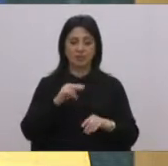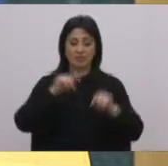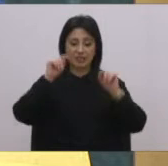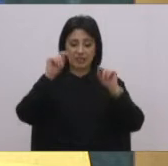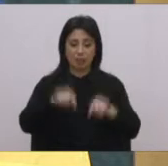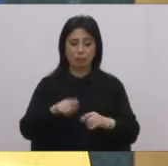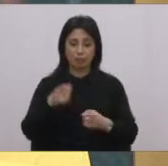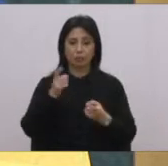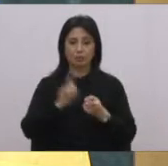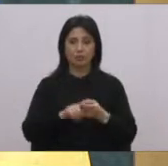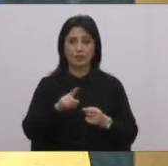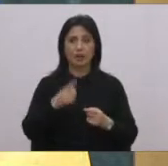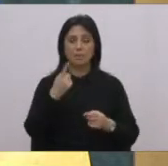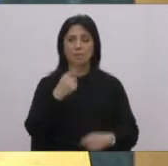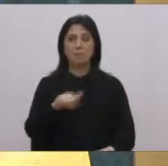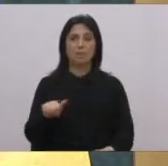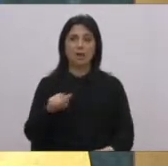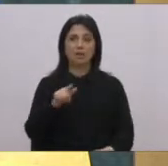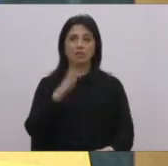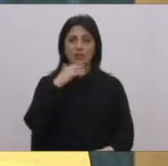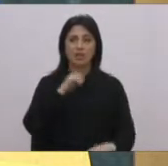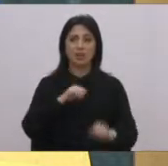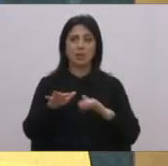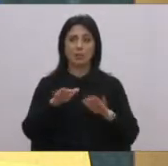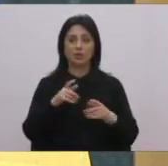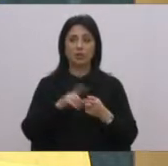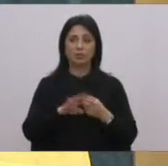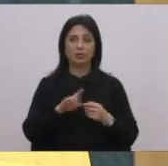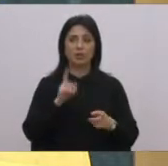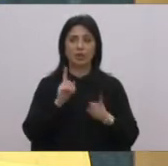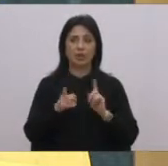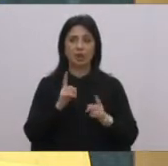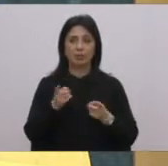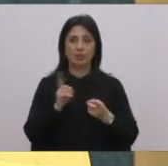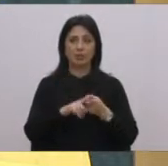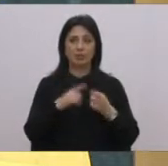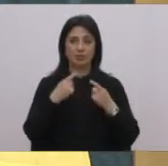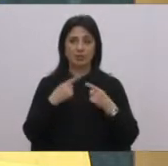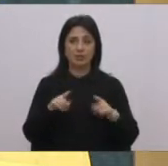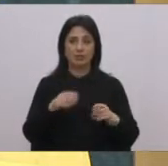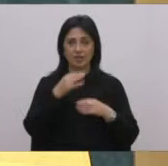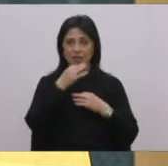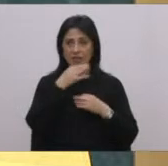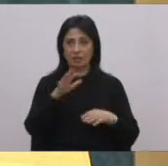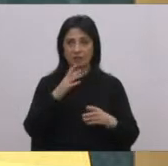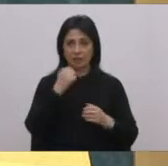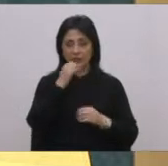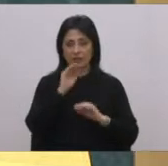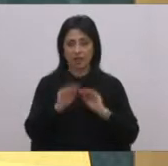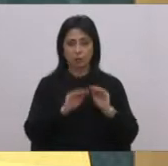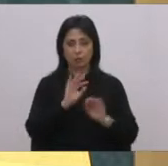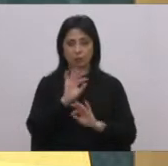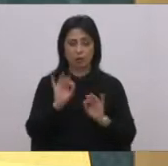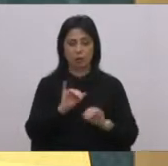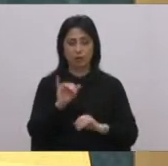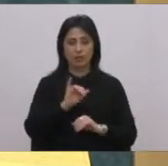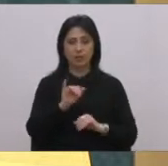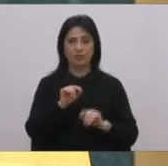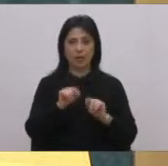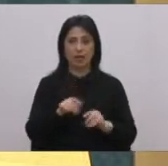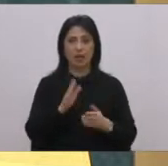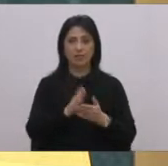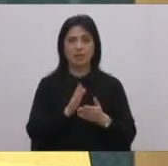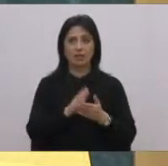სამუშაოებს უკავშირდება, ეს მარტო წყალმომარაგებას არ ეხება, რეალურად ეხება სხვა ნებისმიერ ინფრასტრუქტურულ პროექტს, სადაც აქაც